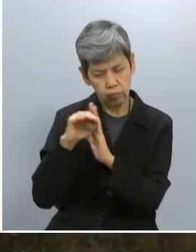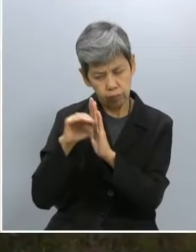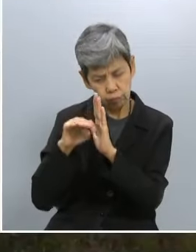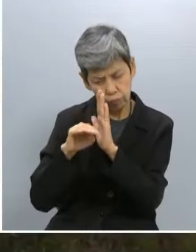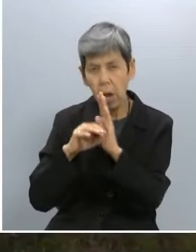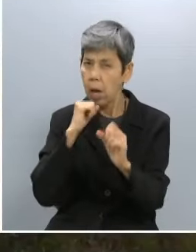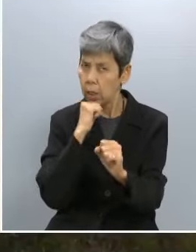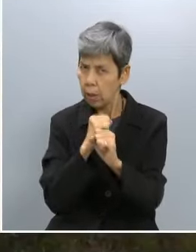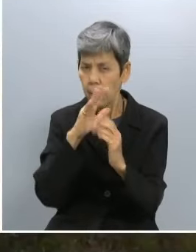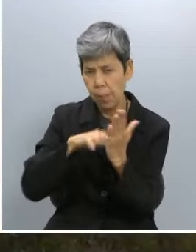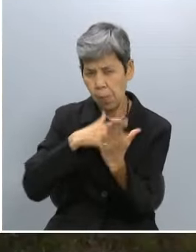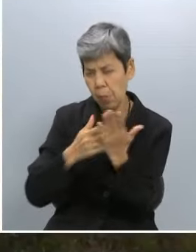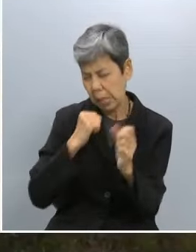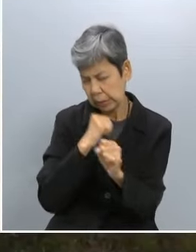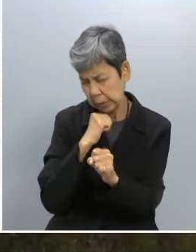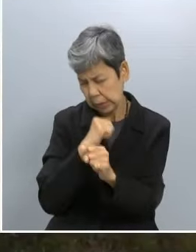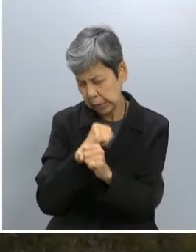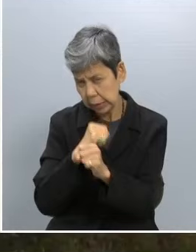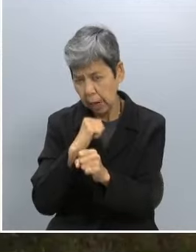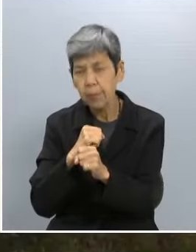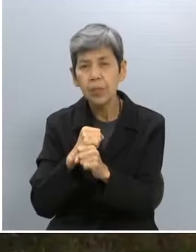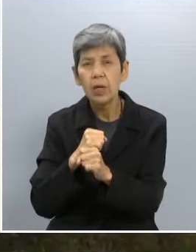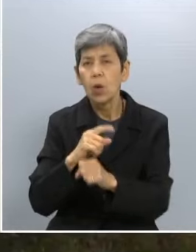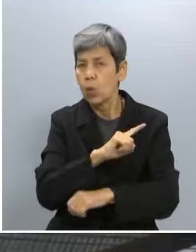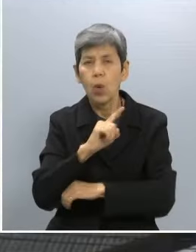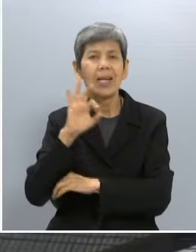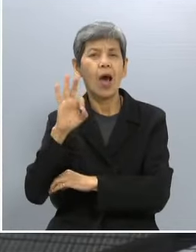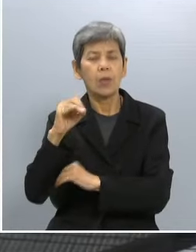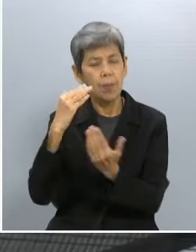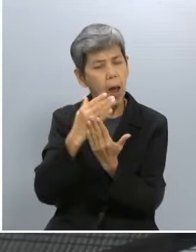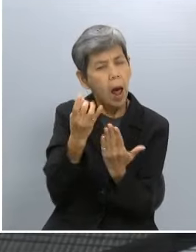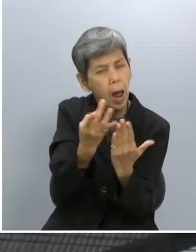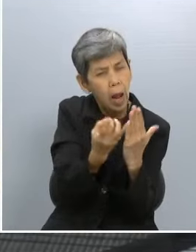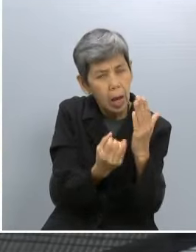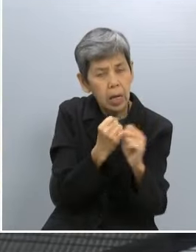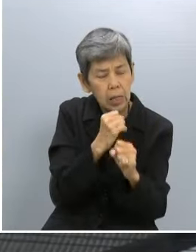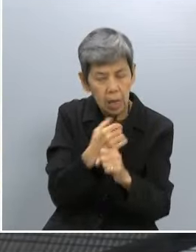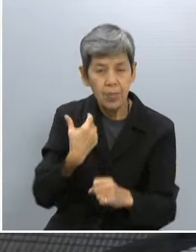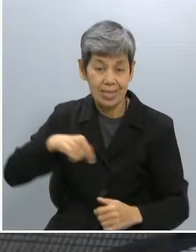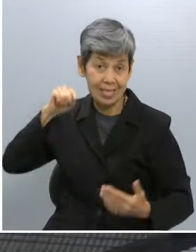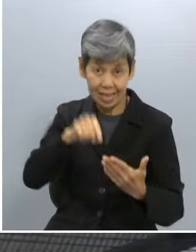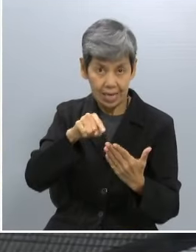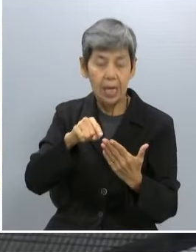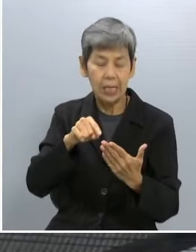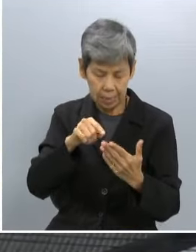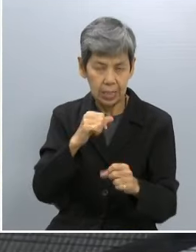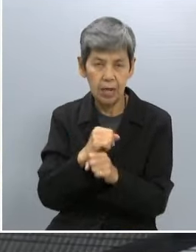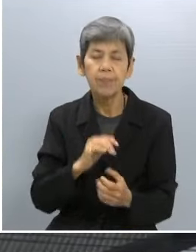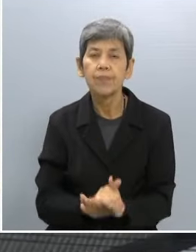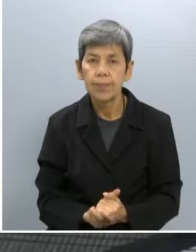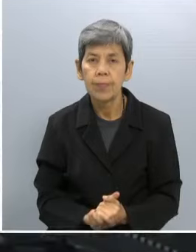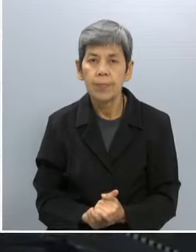จัดทำแผนฉุกเฉินให้เสร็จภายใน 90วันนับตั้งแต่มีคำพิพากษาถึงที่สุดท่านผู้